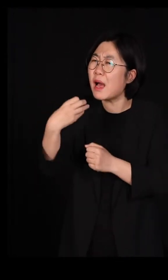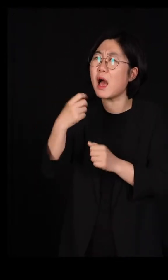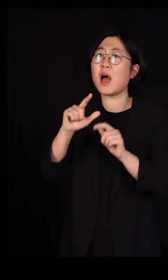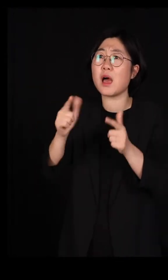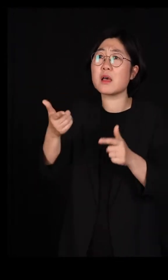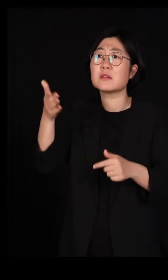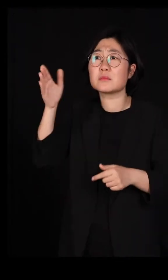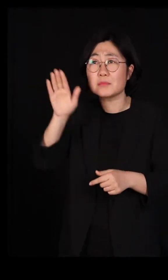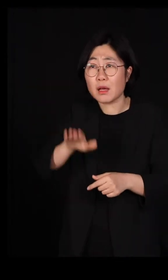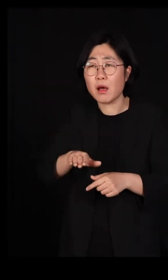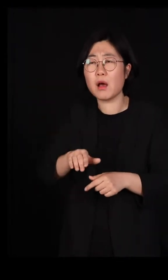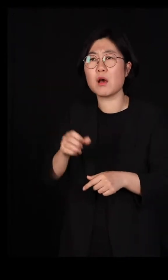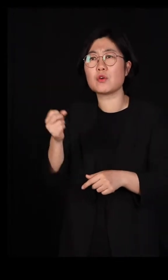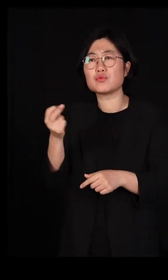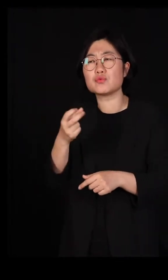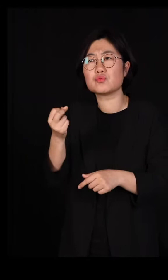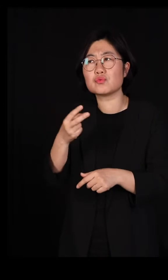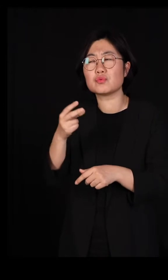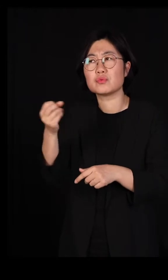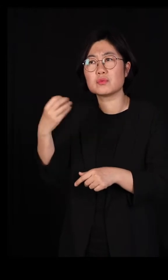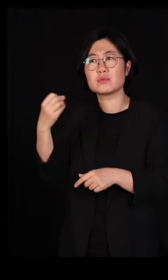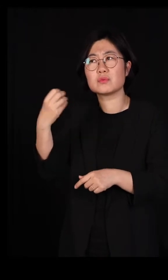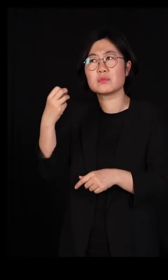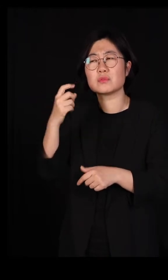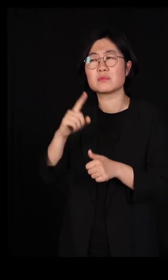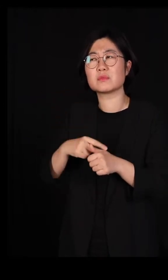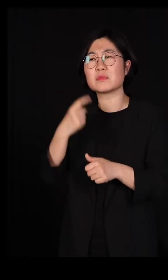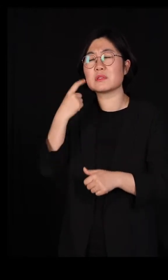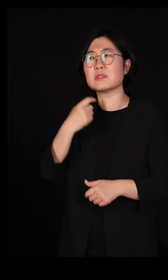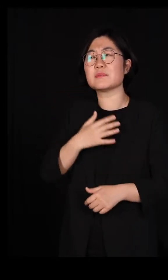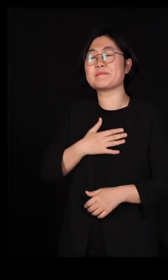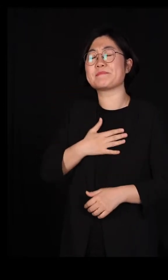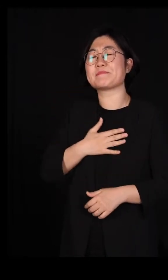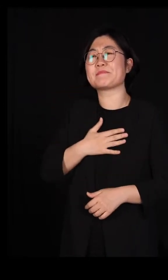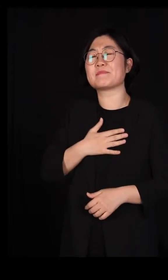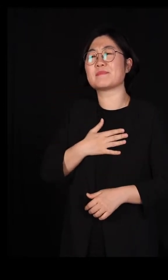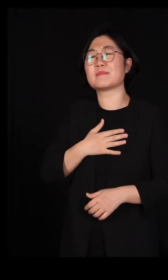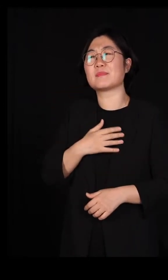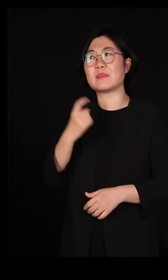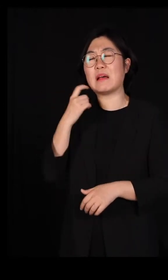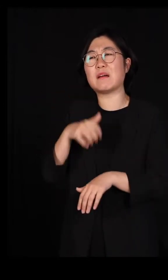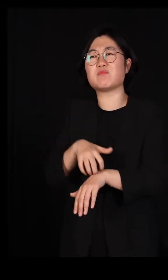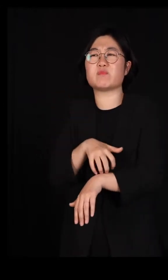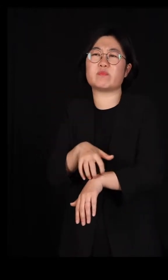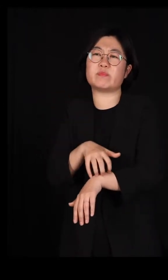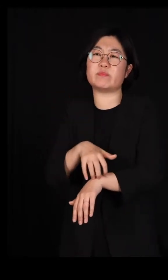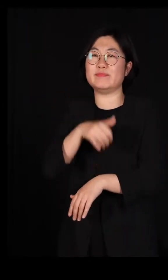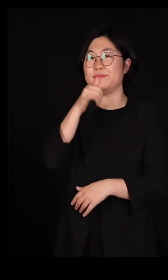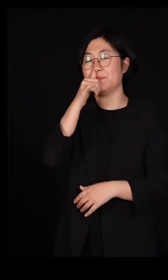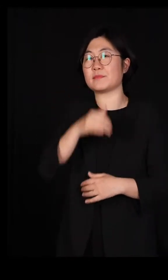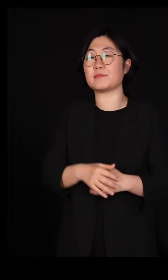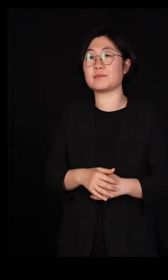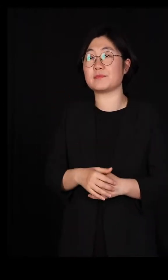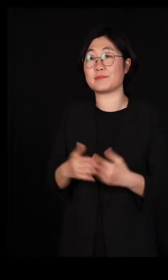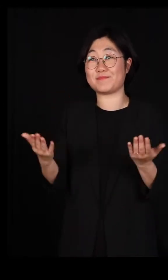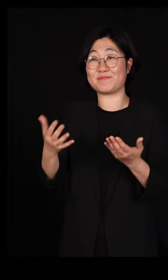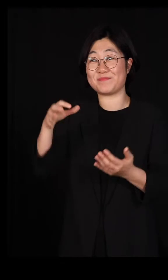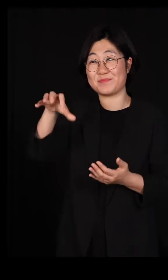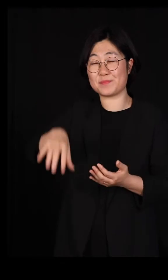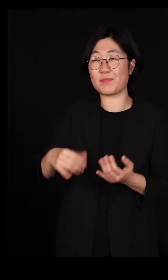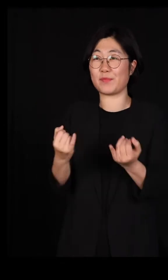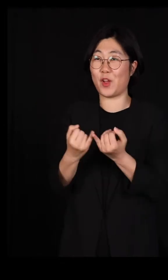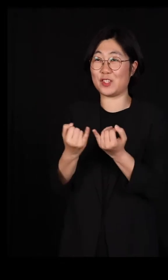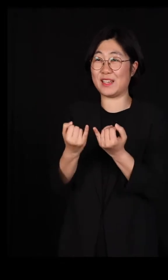하는 발언은 아니지만 자꾸 듣다 보면 좀 꽤 불편하죠. 꽤 불편하고, 직장에서도